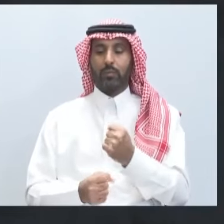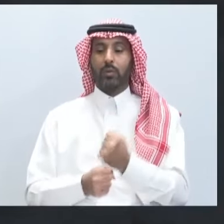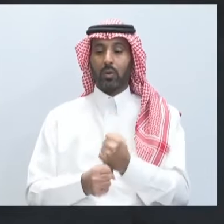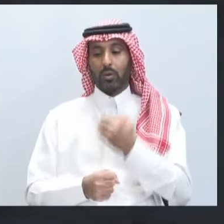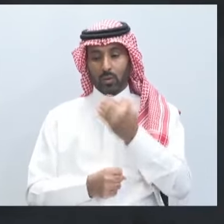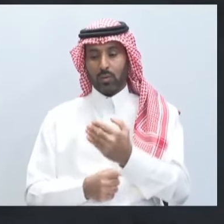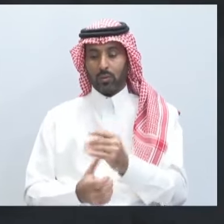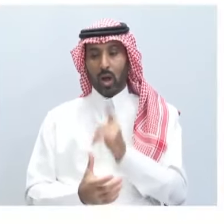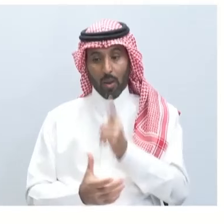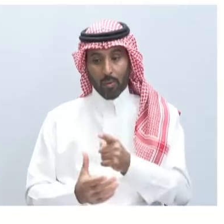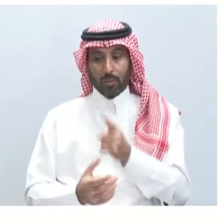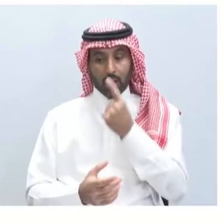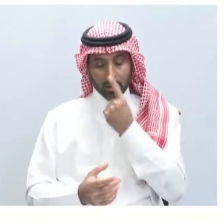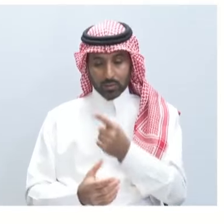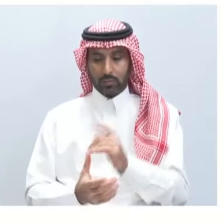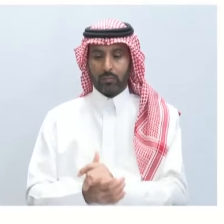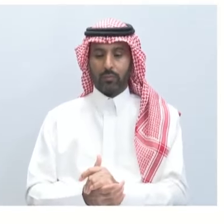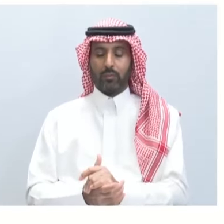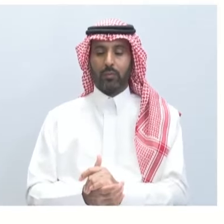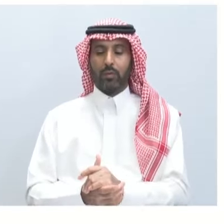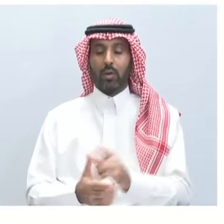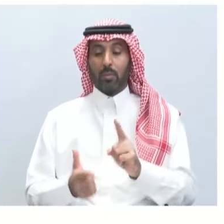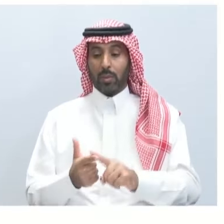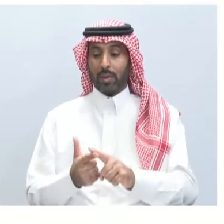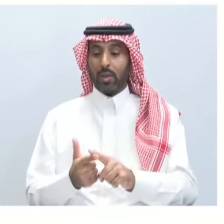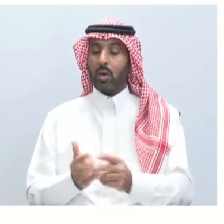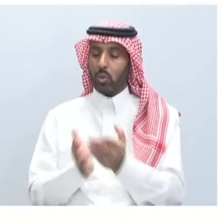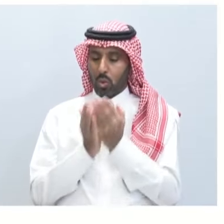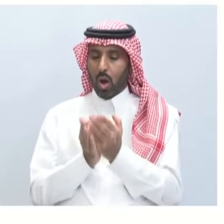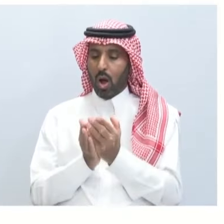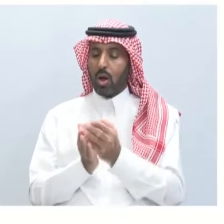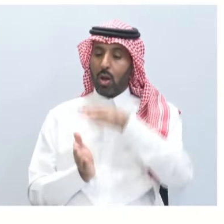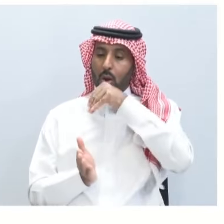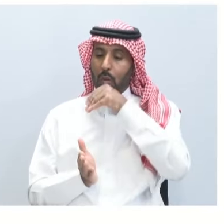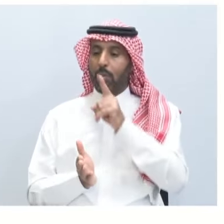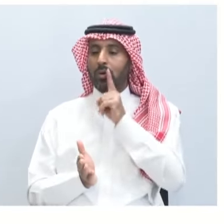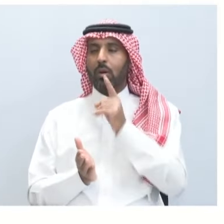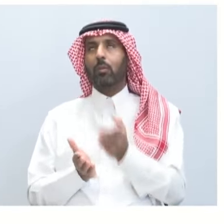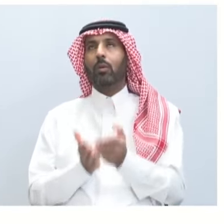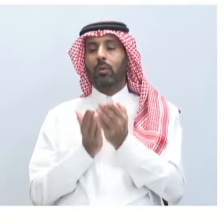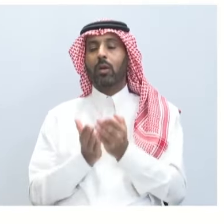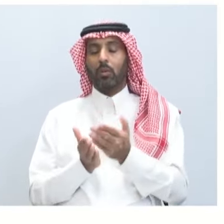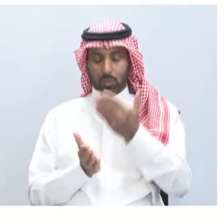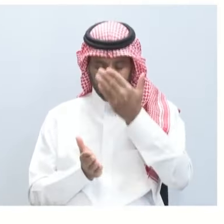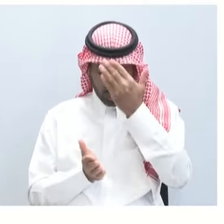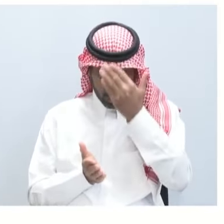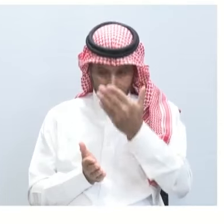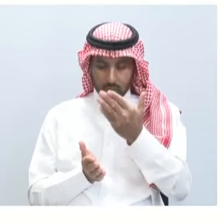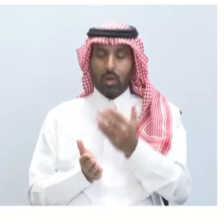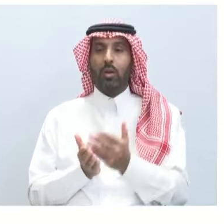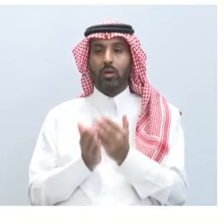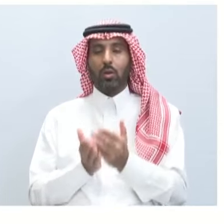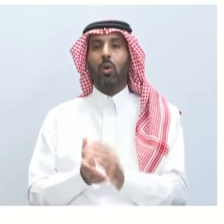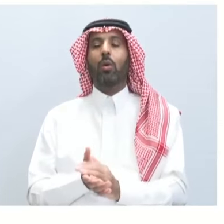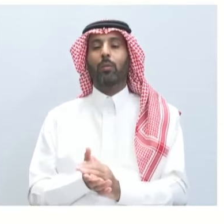امر به ايضا من البر وصوره الدعاء لهما فحينما تسجد تدعو لهما